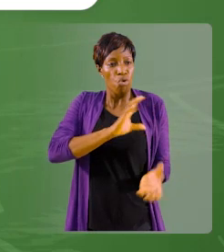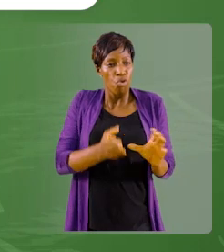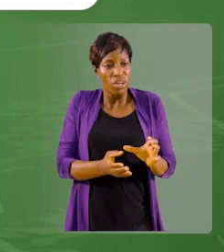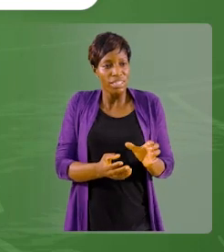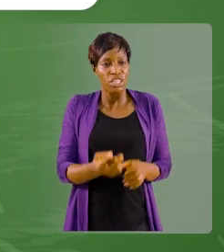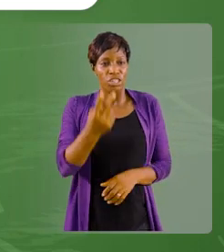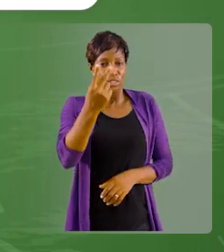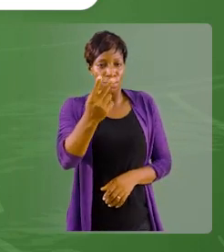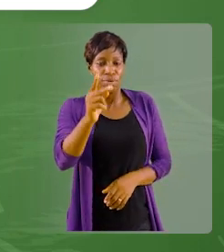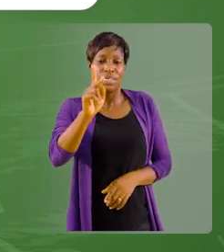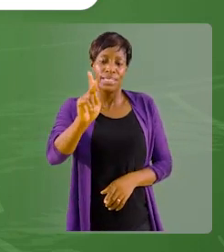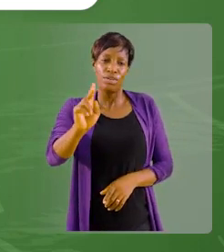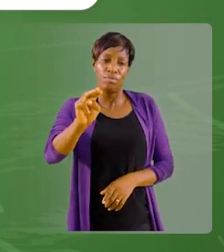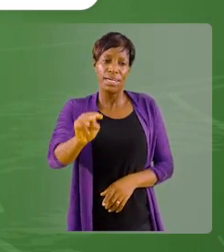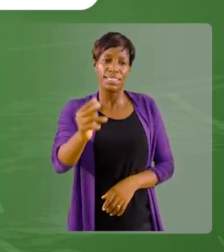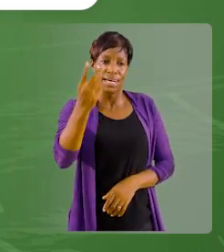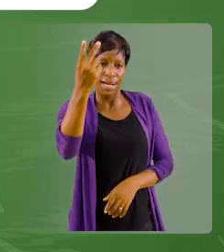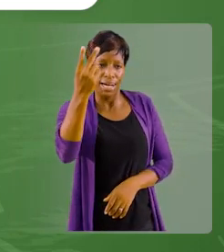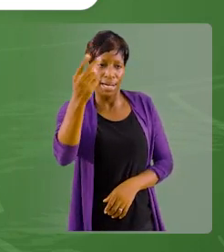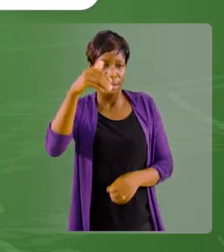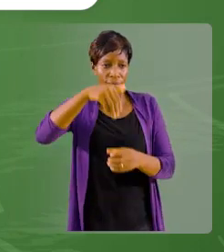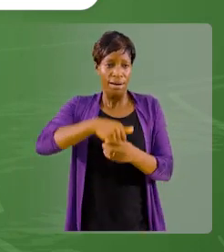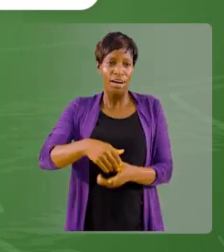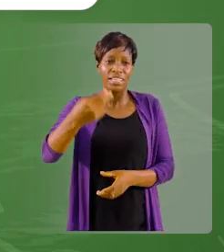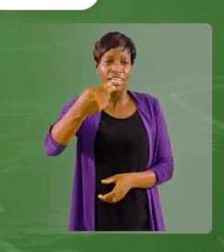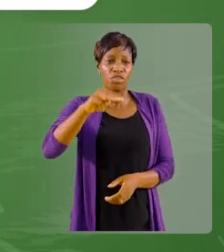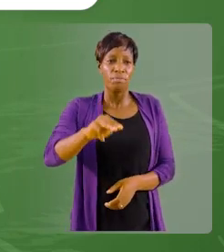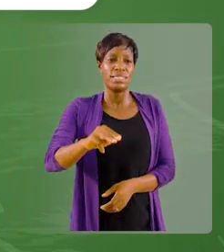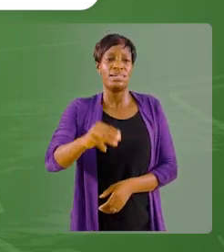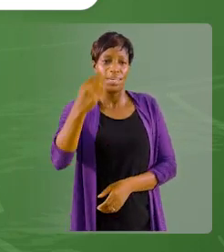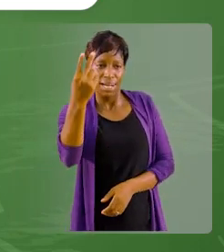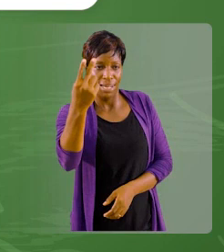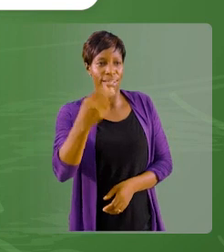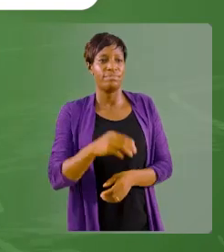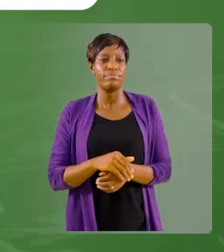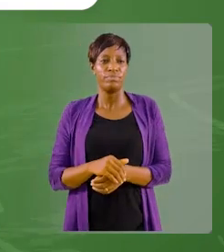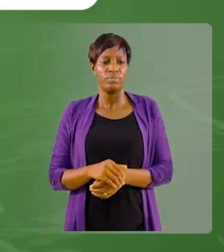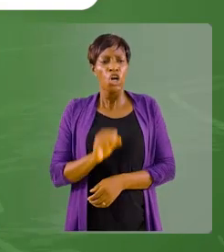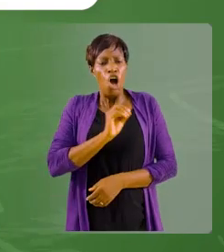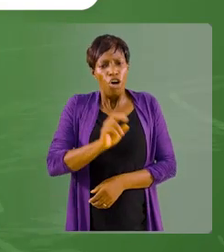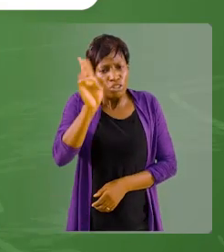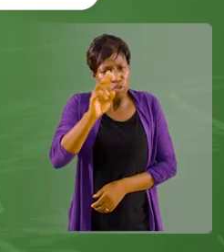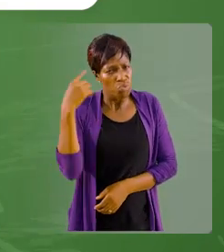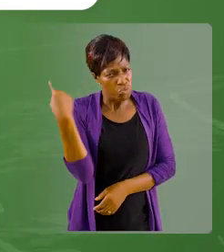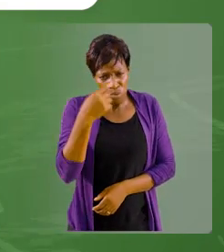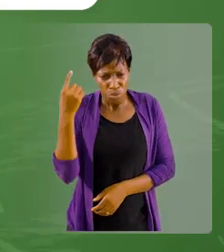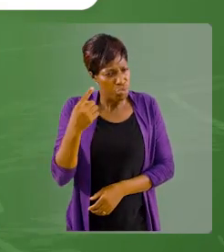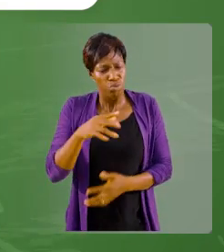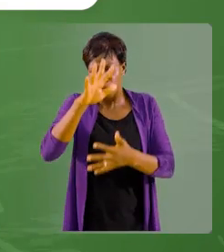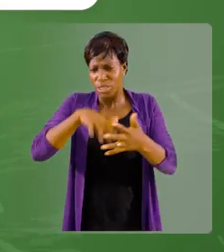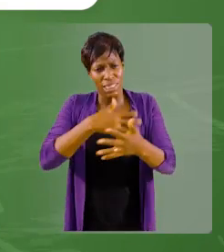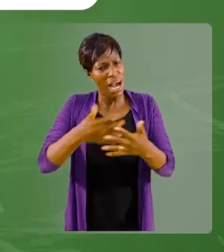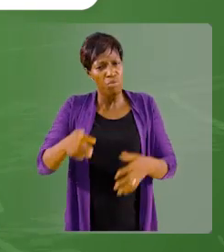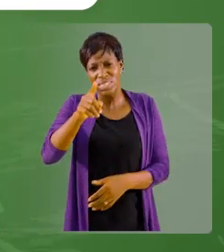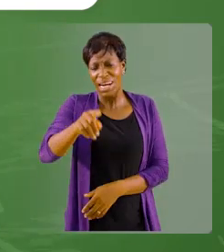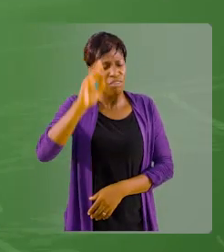2 km carrés en hectomètres carrés. On utilise toujours notre tableau.